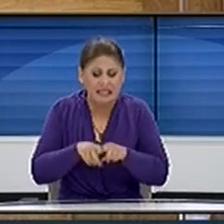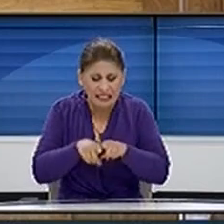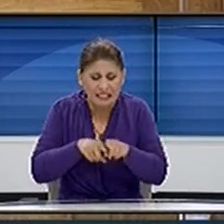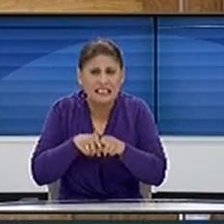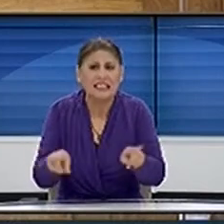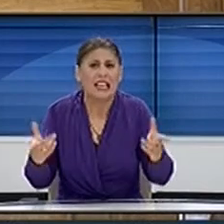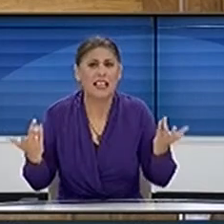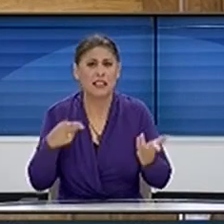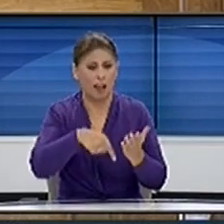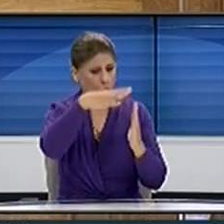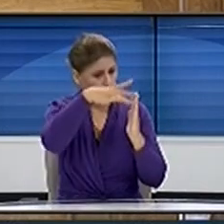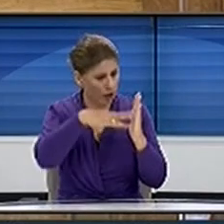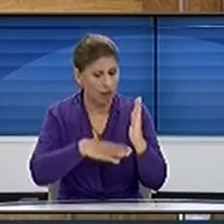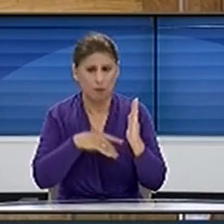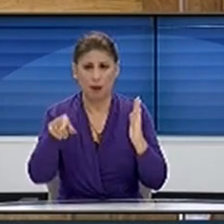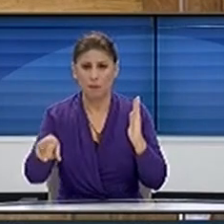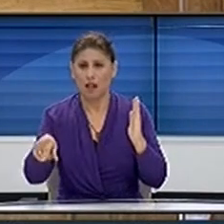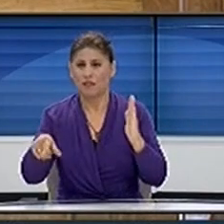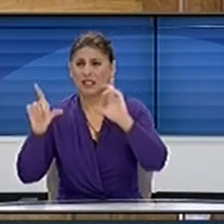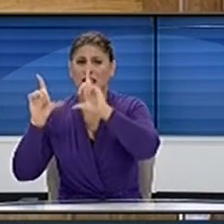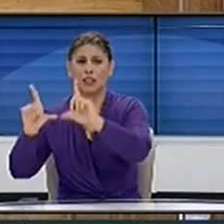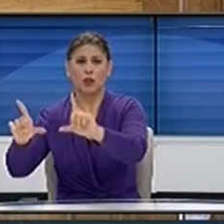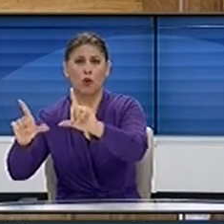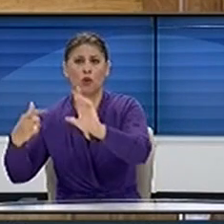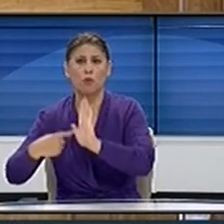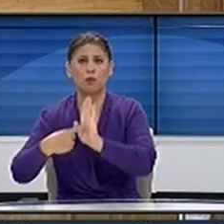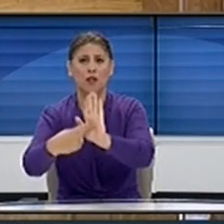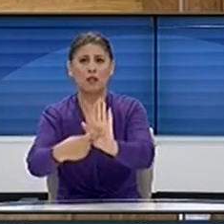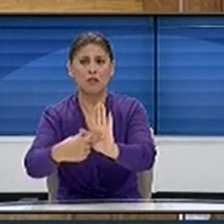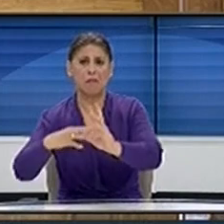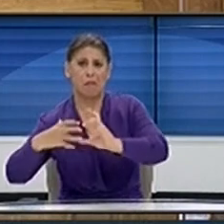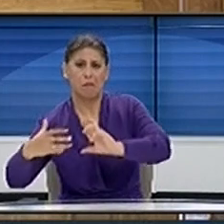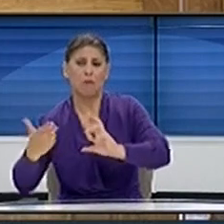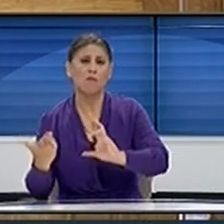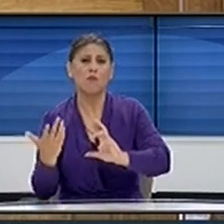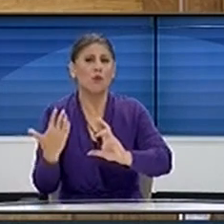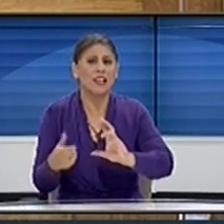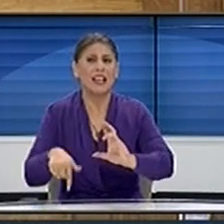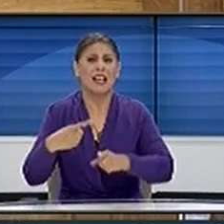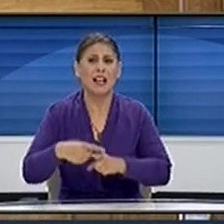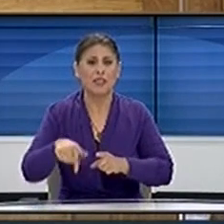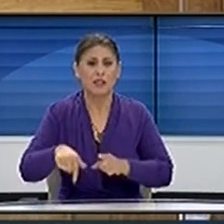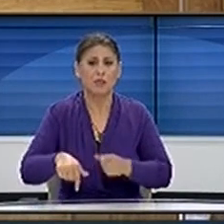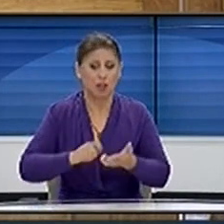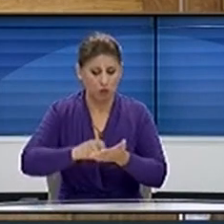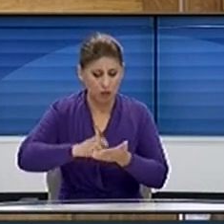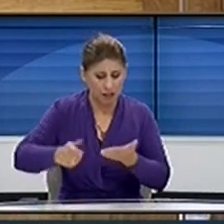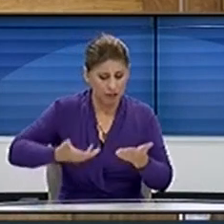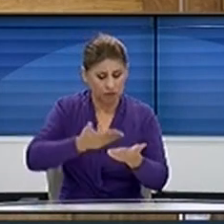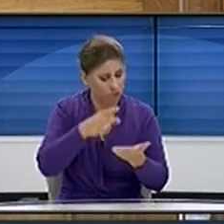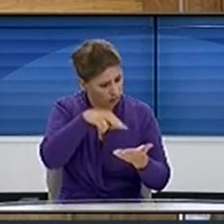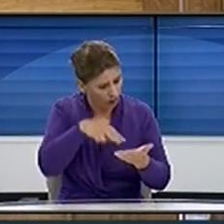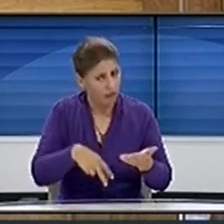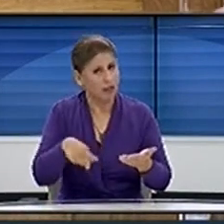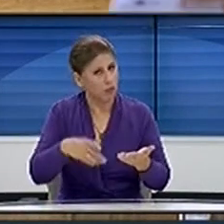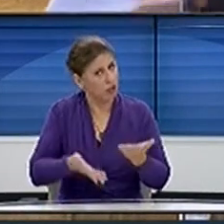κείμενο αυτό με αυτήν την δυστοπική εικόνα την οποία παρουσιάζεται για το που βρίσκεται η χώρα σήμερα? Το καταθέτω στα πρακτικά, ρίχτε του μια ματιά,